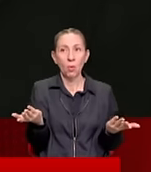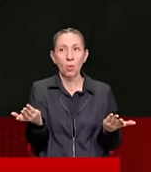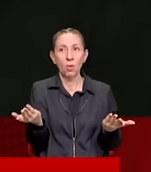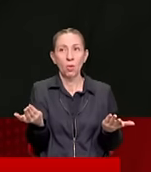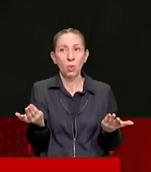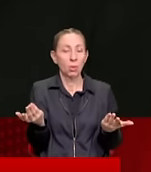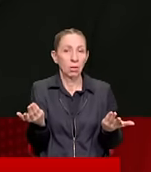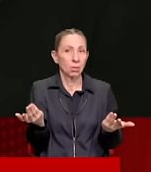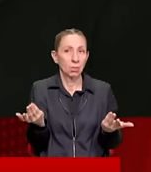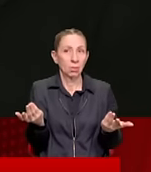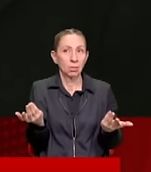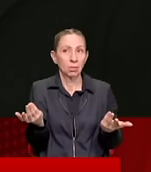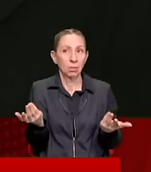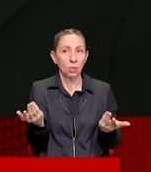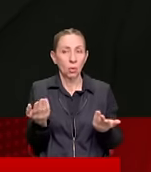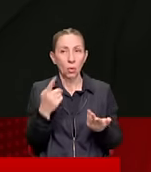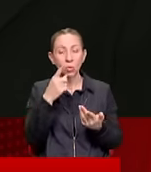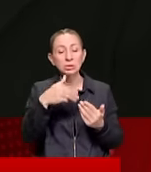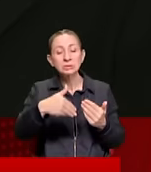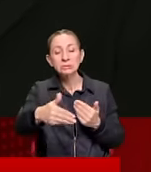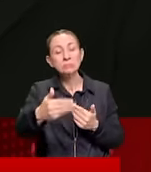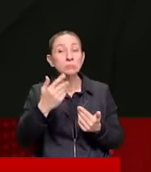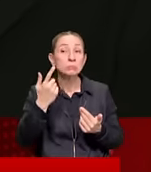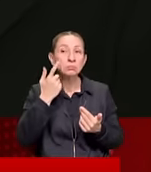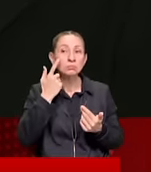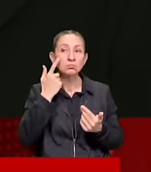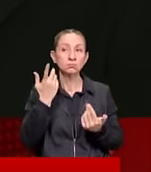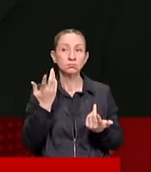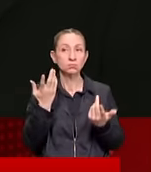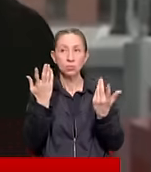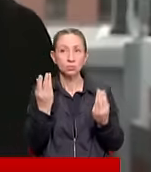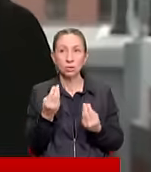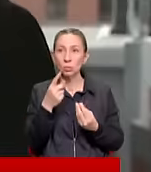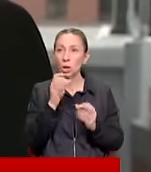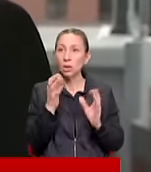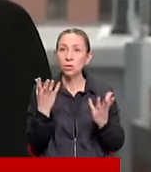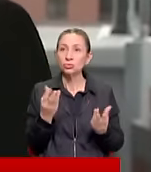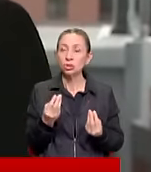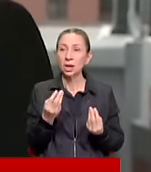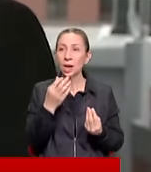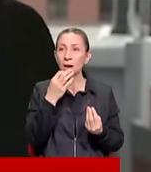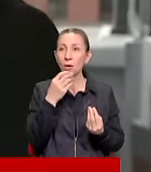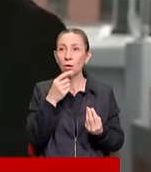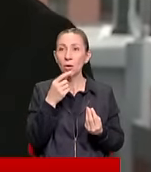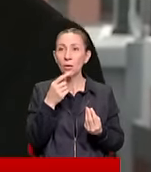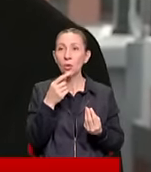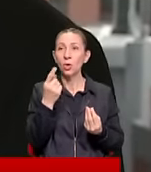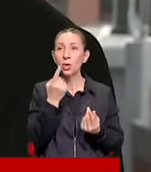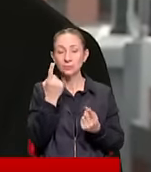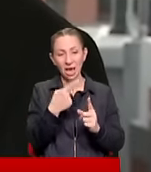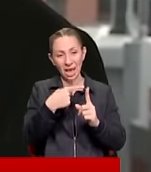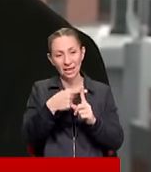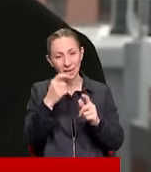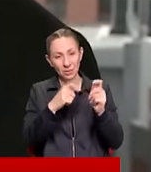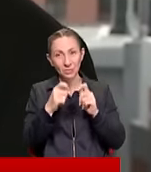ben. Durumunu, konumunu göremedim. Onu ilerleyen dönemde bakacağız. Ne olacak bu böyle? Ya ona kalbinde. Bir şeyler